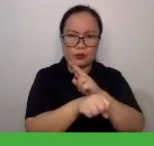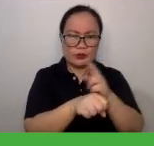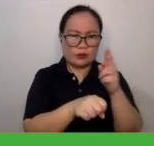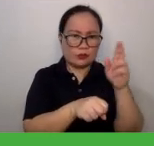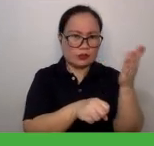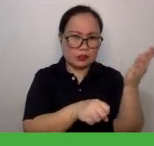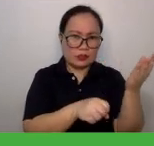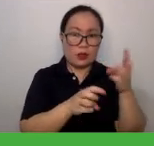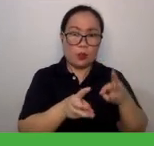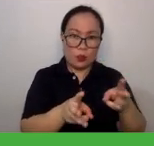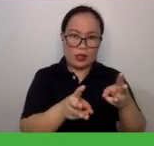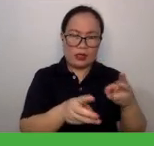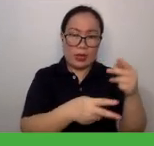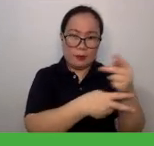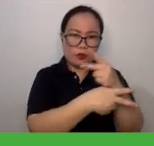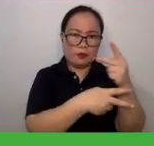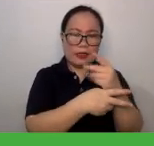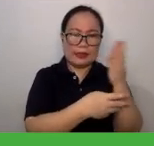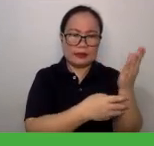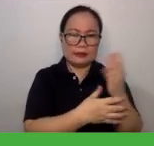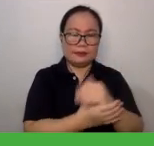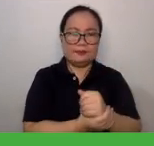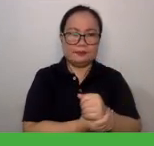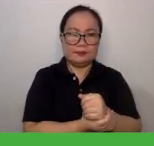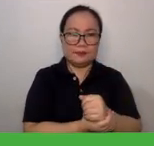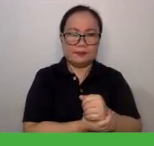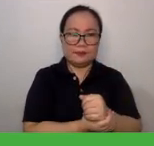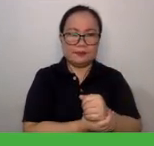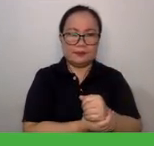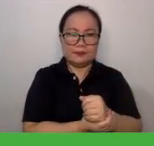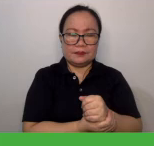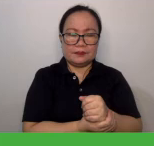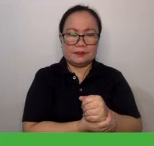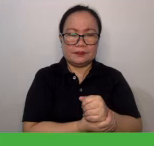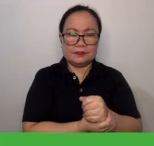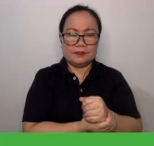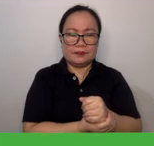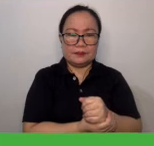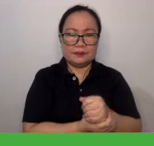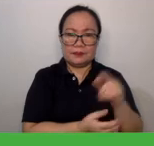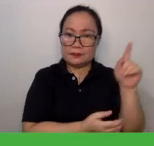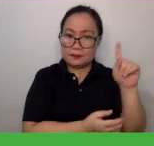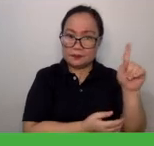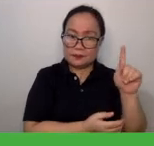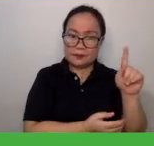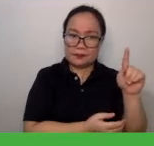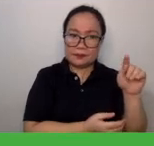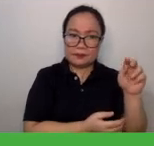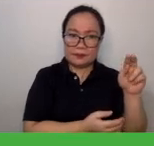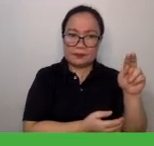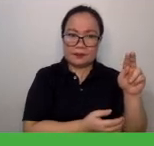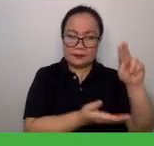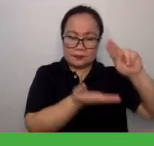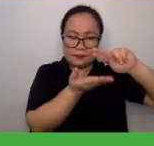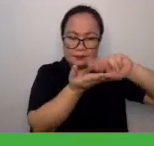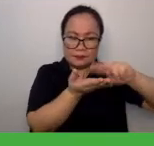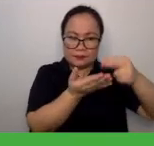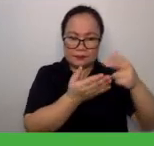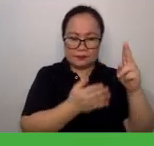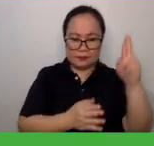using this method. Okay? So, lagi nga tatandaan na kung ano yung unit mo dito, yun din